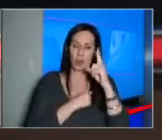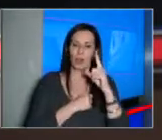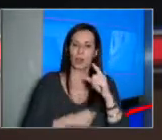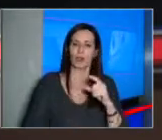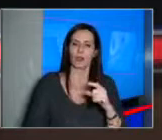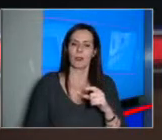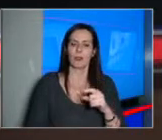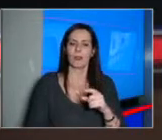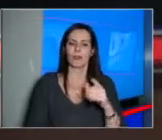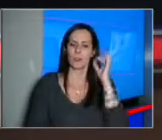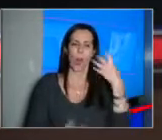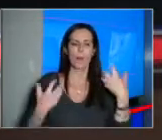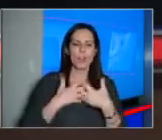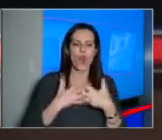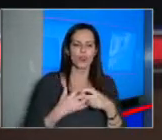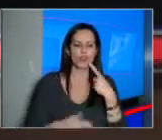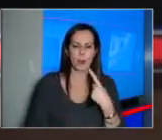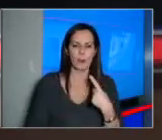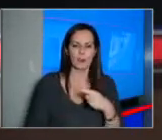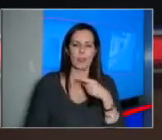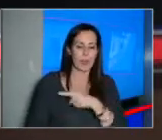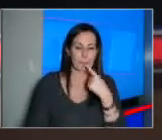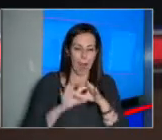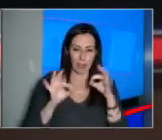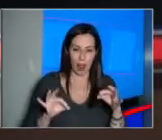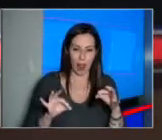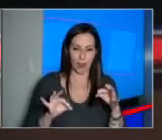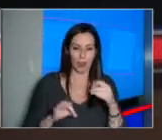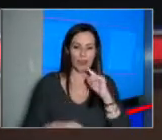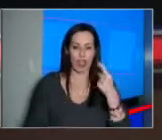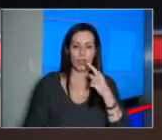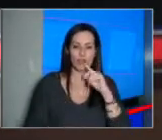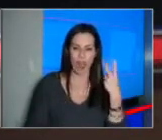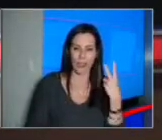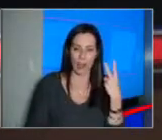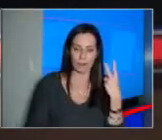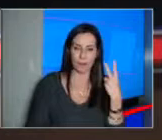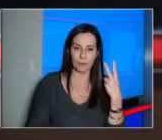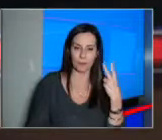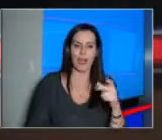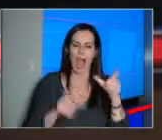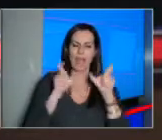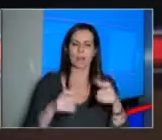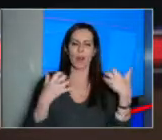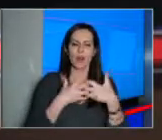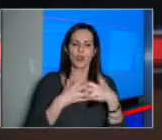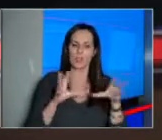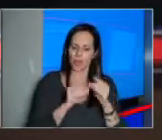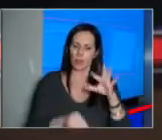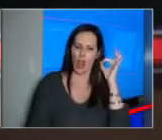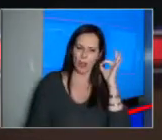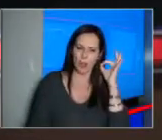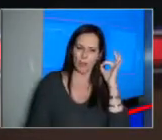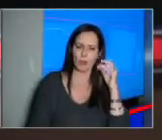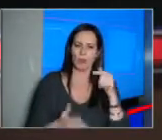מרסלה דרי מאשדוד, שאמרה שהיא בהתחלה במשך שנה, שנתיים, חסמה באשדוד, יחד עם נשים חד-הוריות